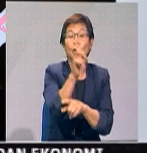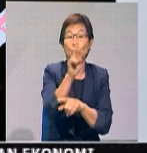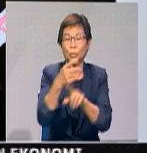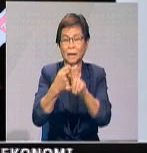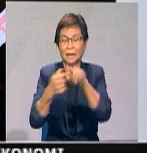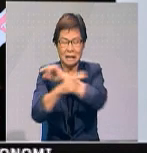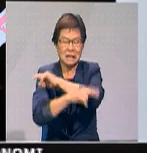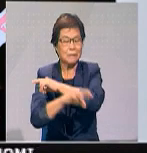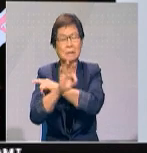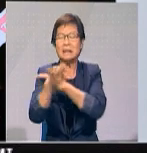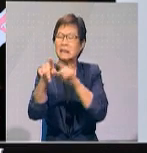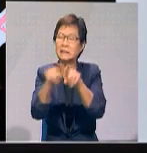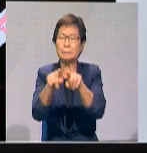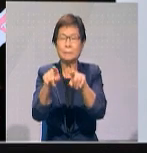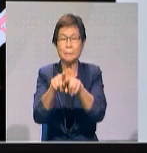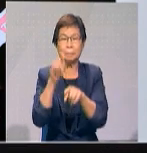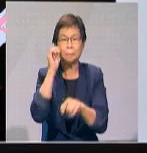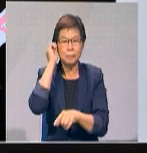Sembilan tadi.